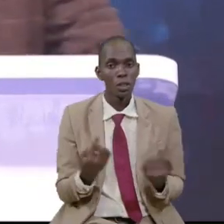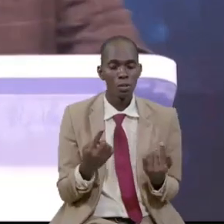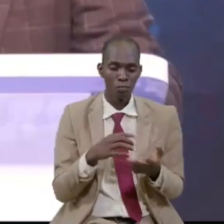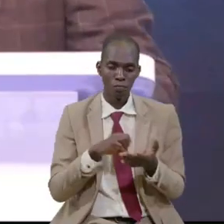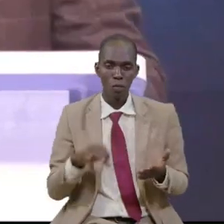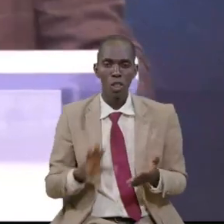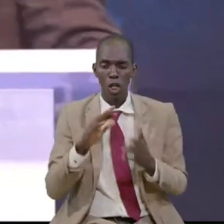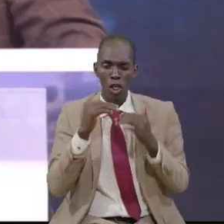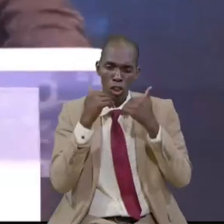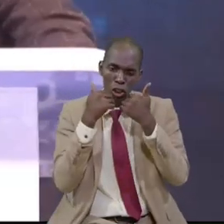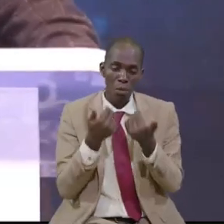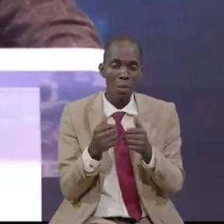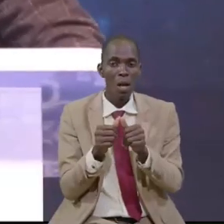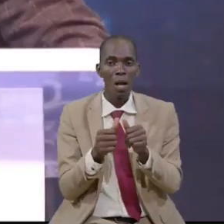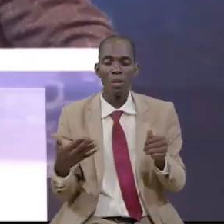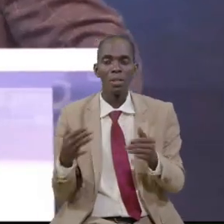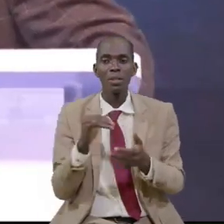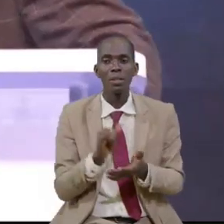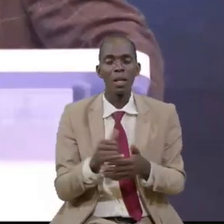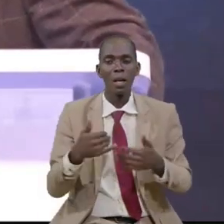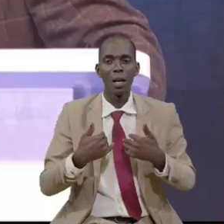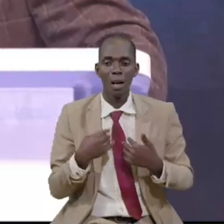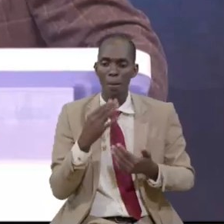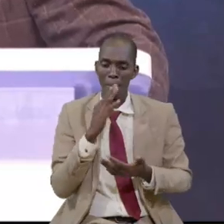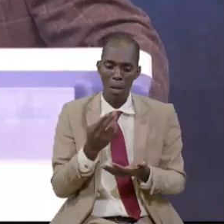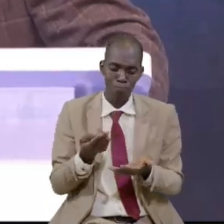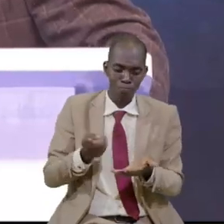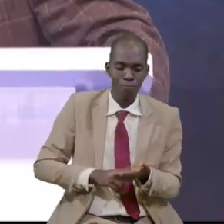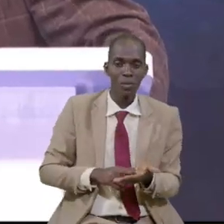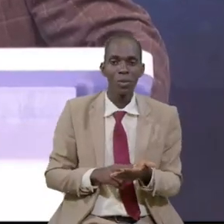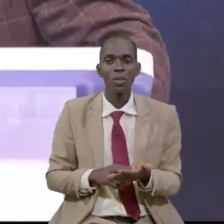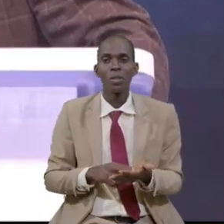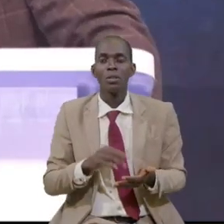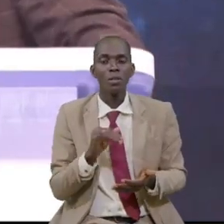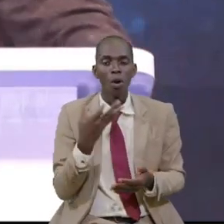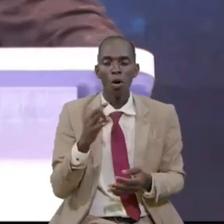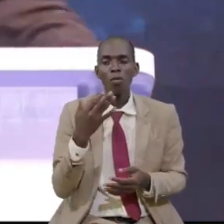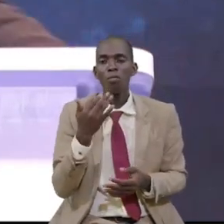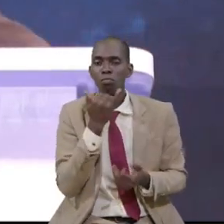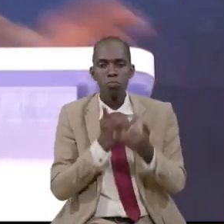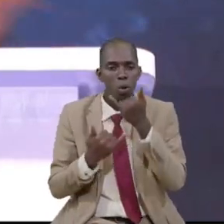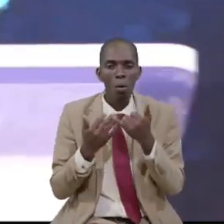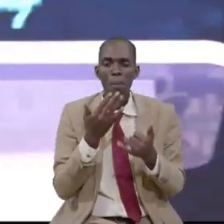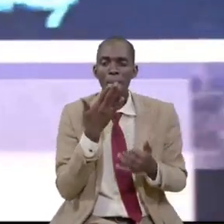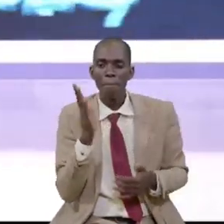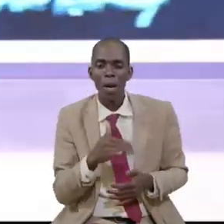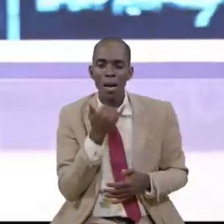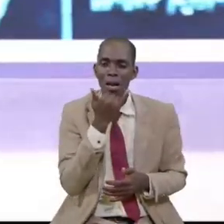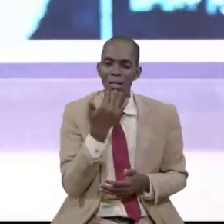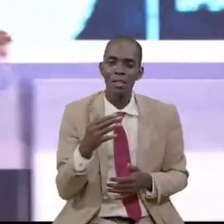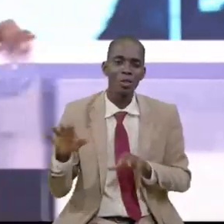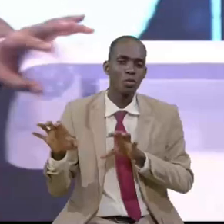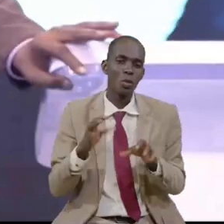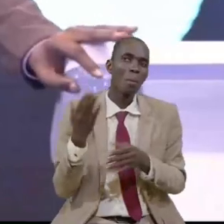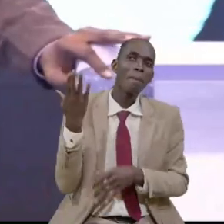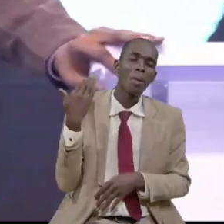l'opprobre. Tout ce qui était écrit au sujet des choses mauvaises, corrompues, le mal